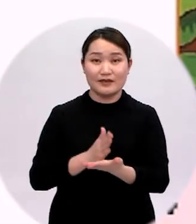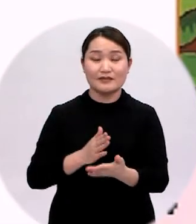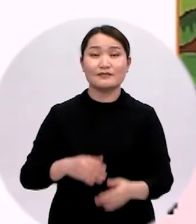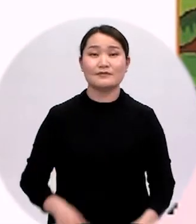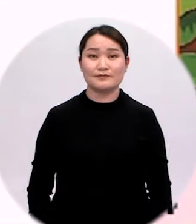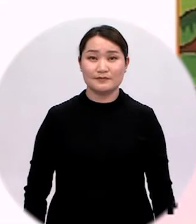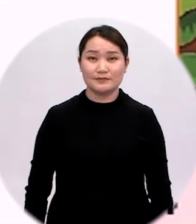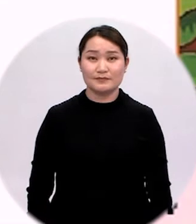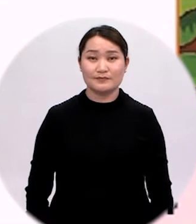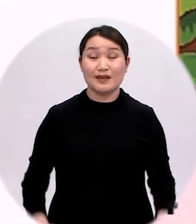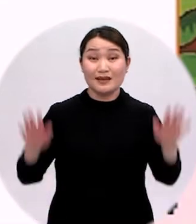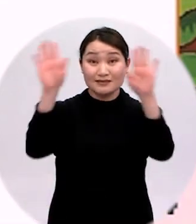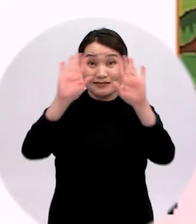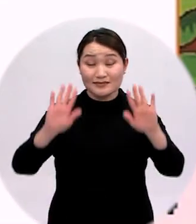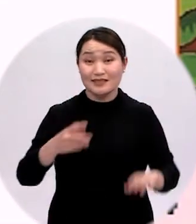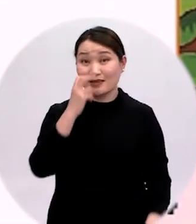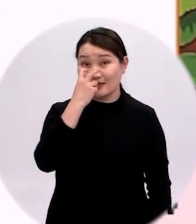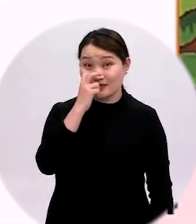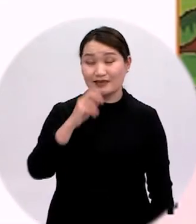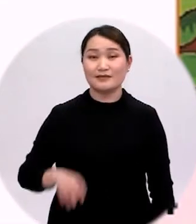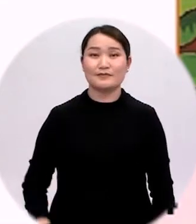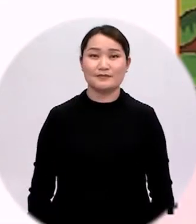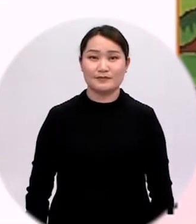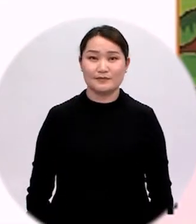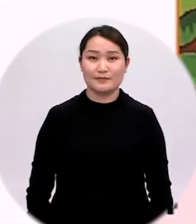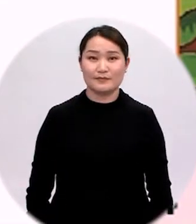байна. За, цасыг ажиглая бүгдээрээ.